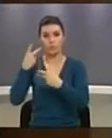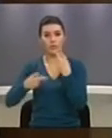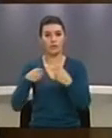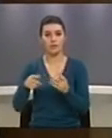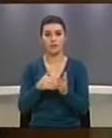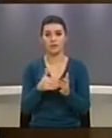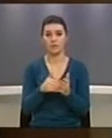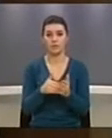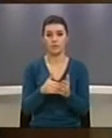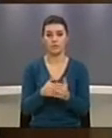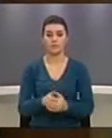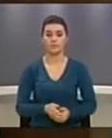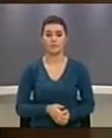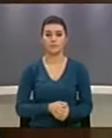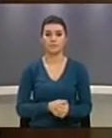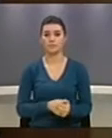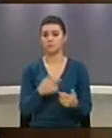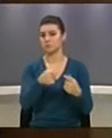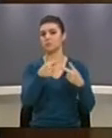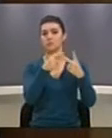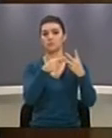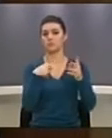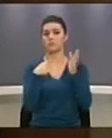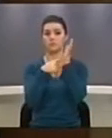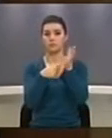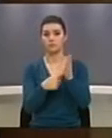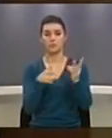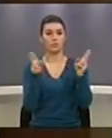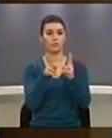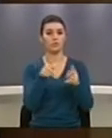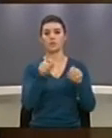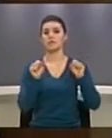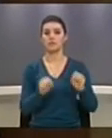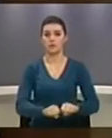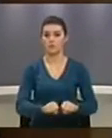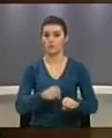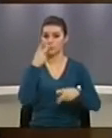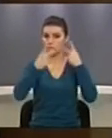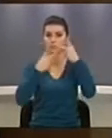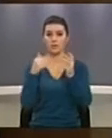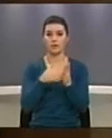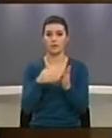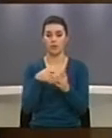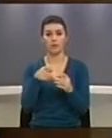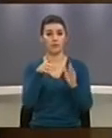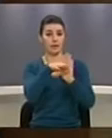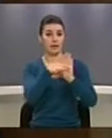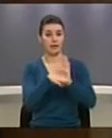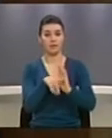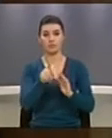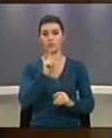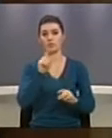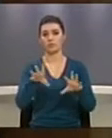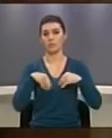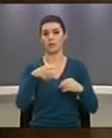konfliktin administrativ. Këto janë vetëm disa nga vërejtjet shumë serioze në këtë ligj, i cili si i tillë nuk do të